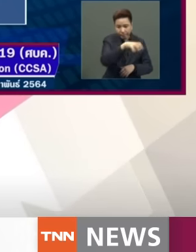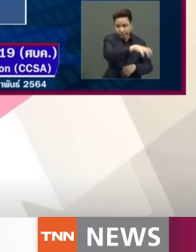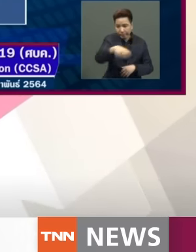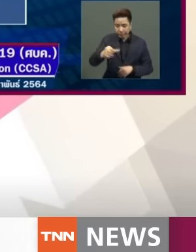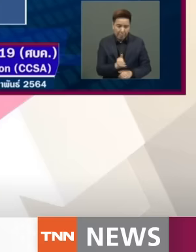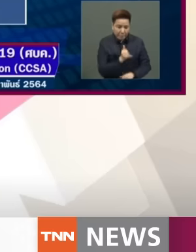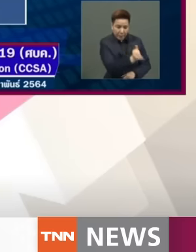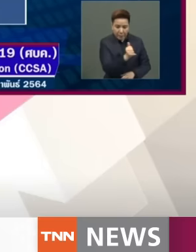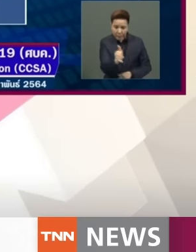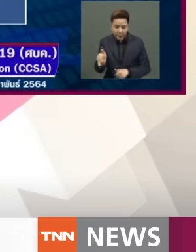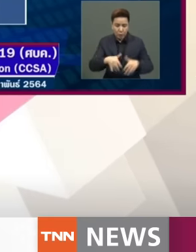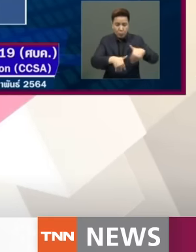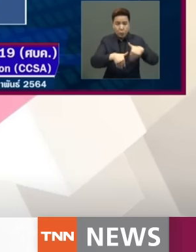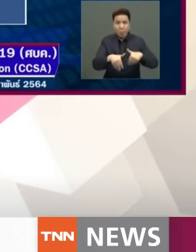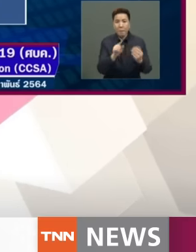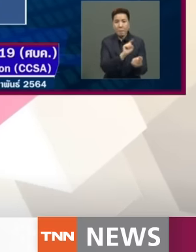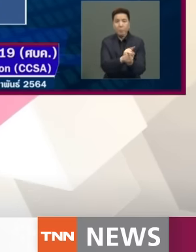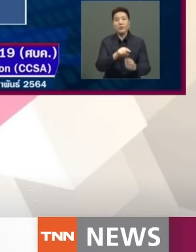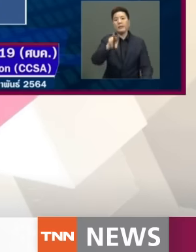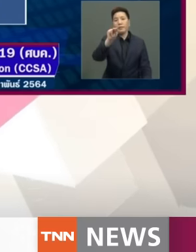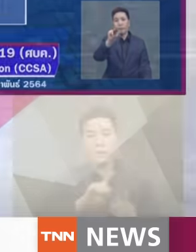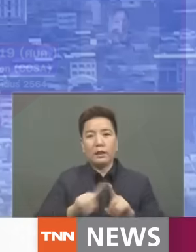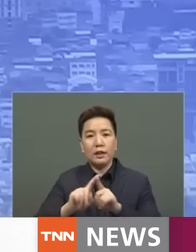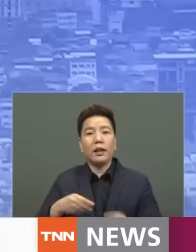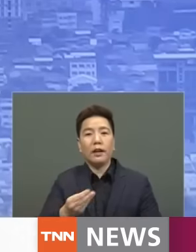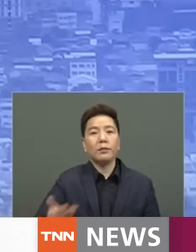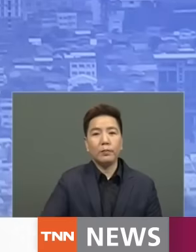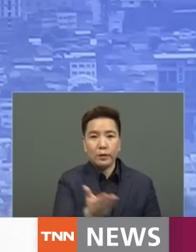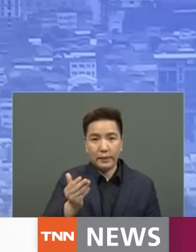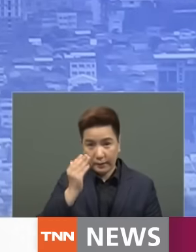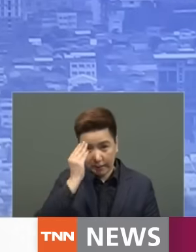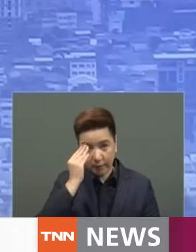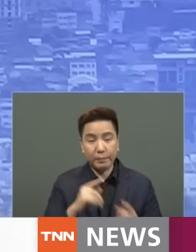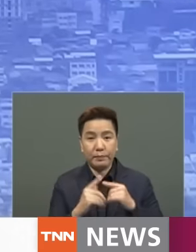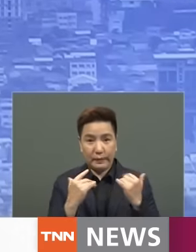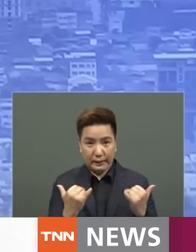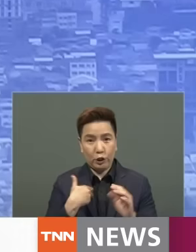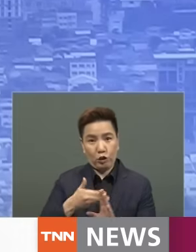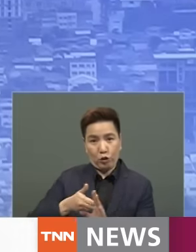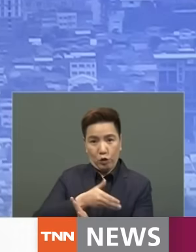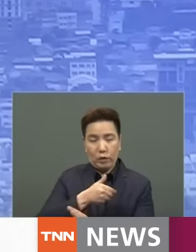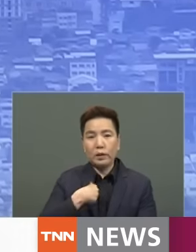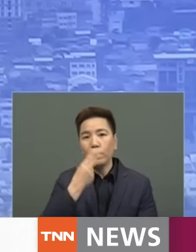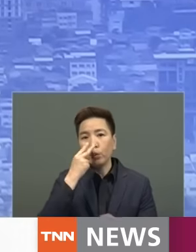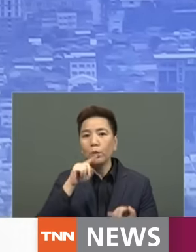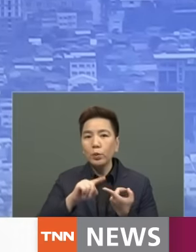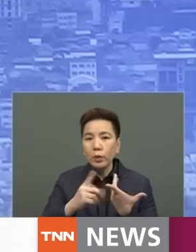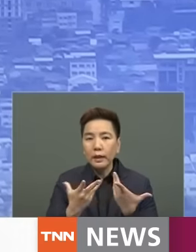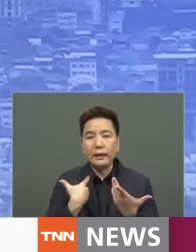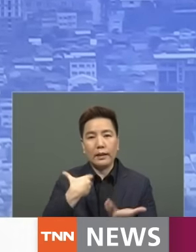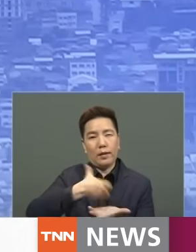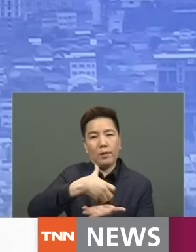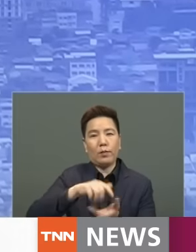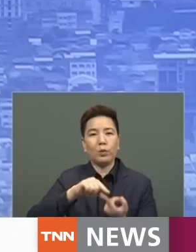ติดตามผู้ที่มีความเสี่ยงทั้งหมดเลยค่ะ ถือว่าเป็นกรณีล่าสุดที่สถานการณ์ค่อนข้างน่าเป็นห่วงนะครับติดเชื้อขึ้นมาเพิ่มขึ้นเกือบจ